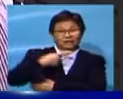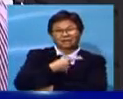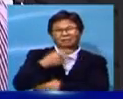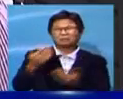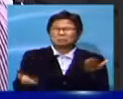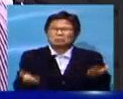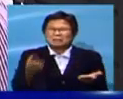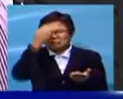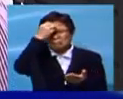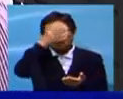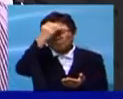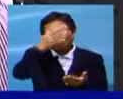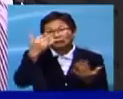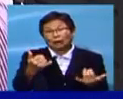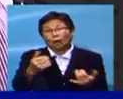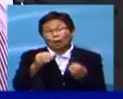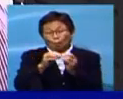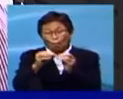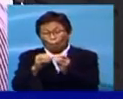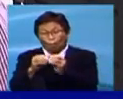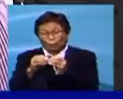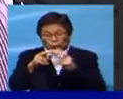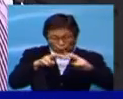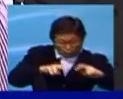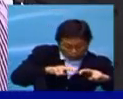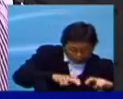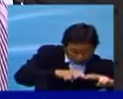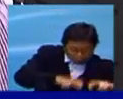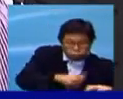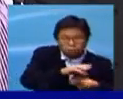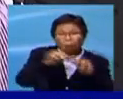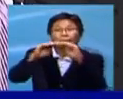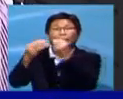tak banyak and now more lag isu yang dia k